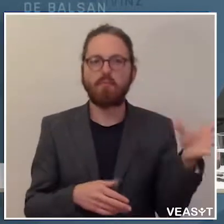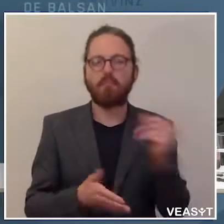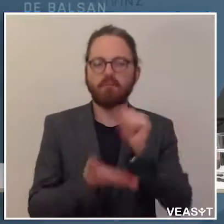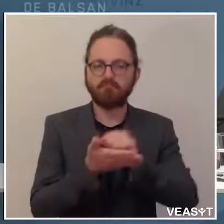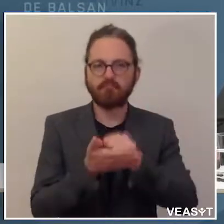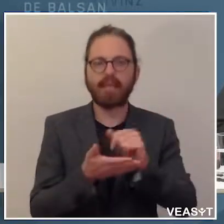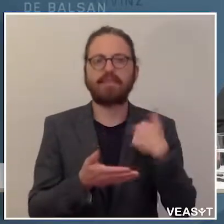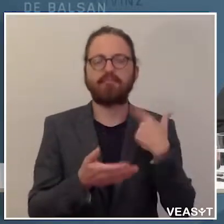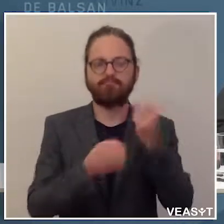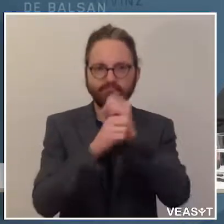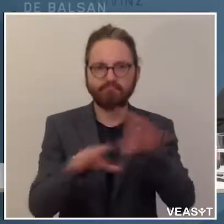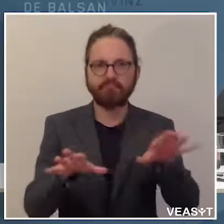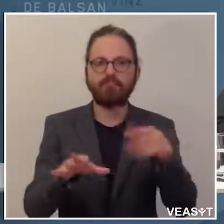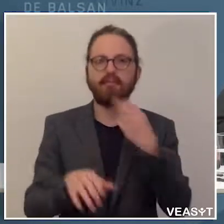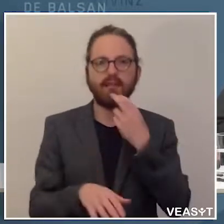media